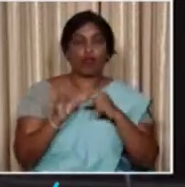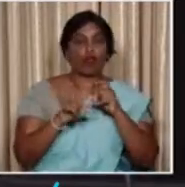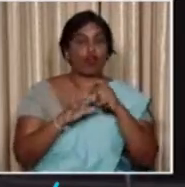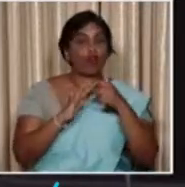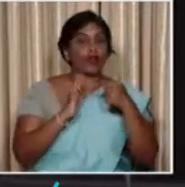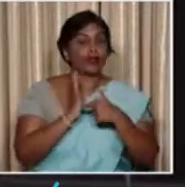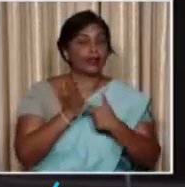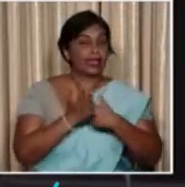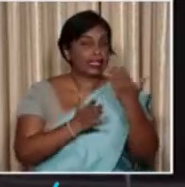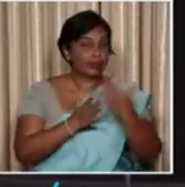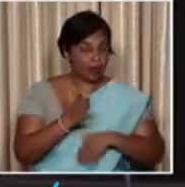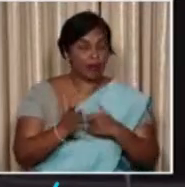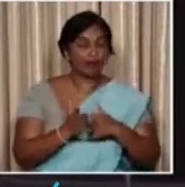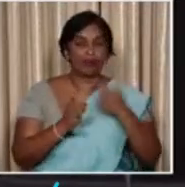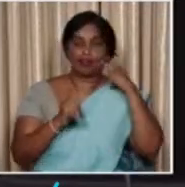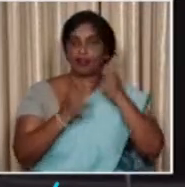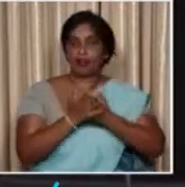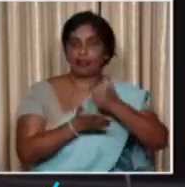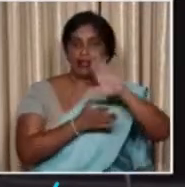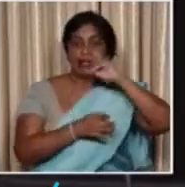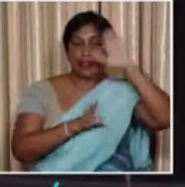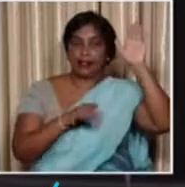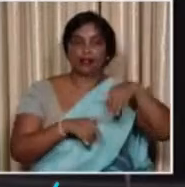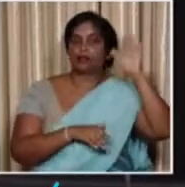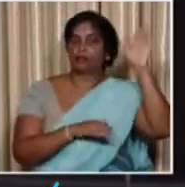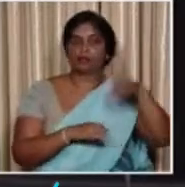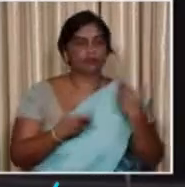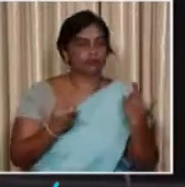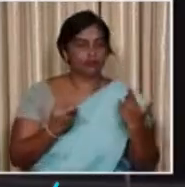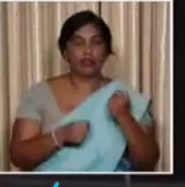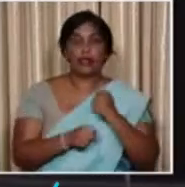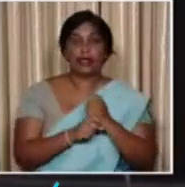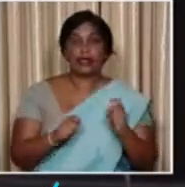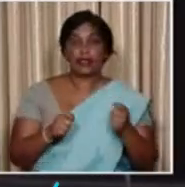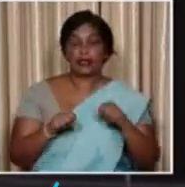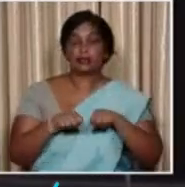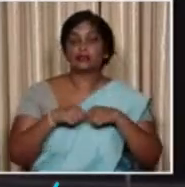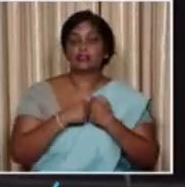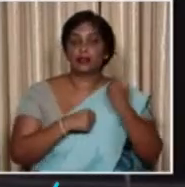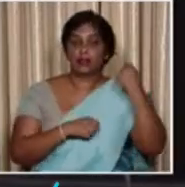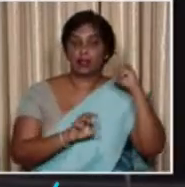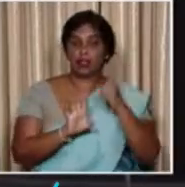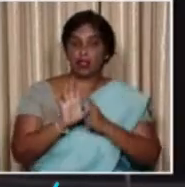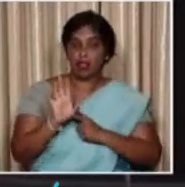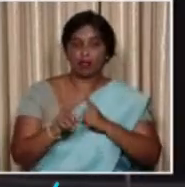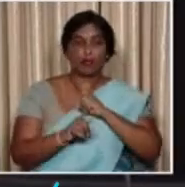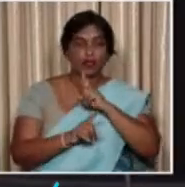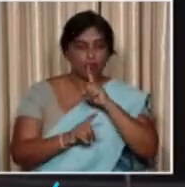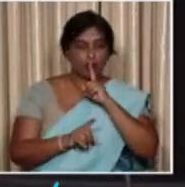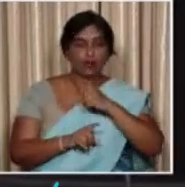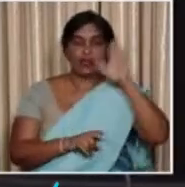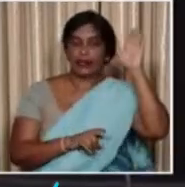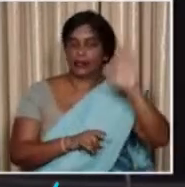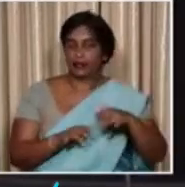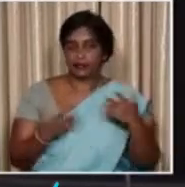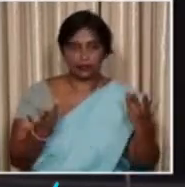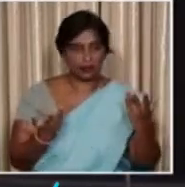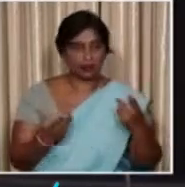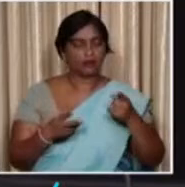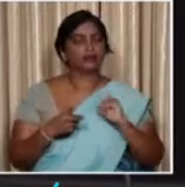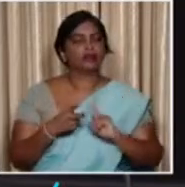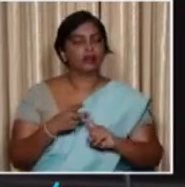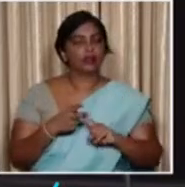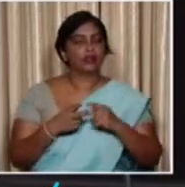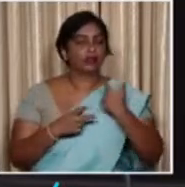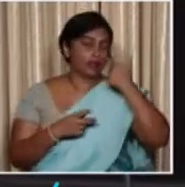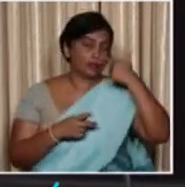එක සම්බන්ධව ලිඛිතව ඉල්ලීම් කරා ගෙන්නෙව්වේ නැහැ ඊළඟට ගෑස් සමාගම ගිය අවුරුද්දේ ඉඳලා ඉල්ලීම් කරා ගෙන්නන්නේ නැහැ ඊළඟට